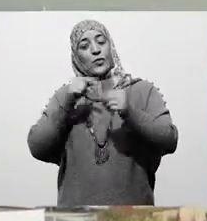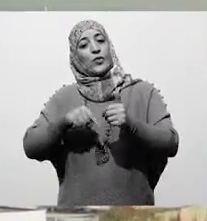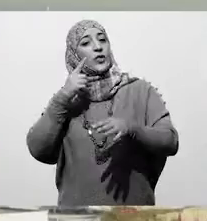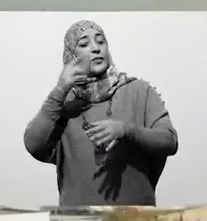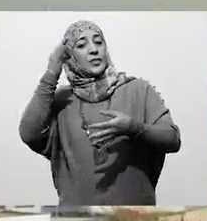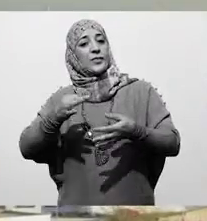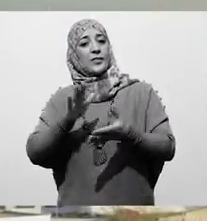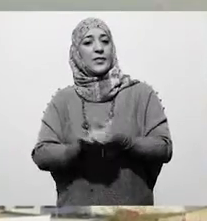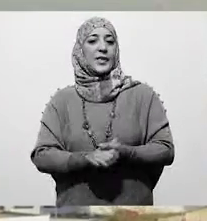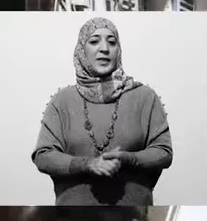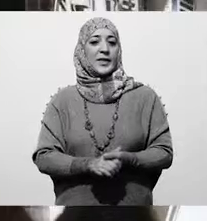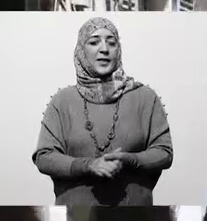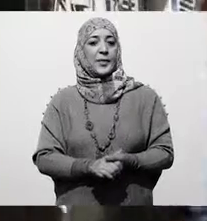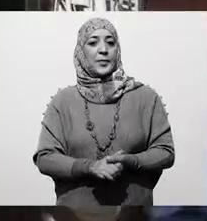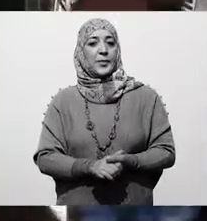projet Decide.